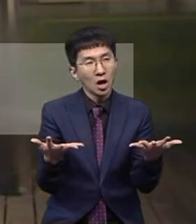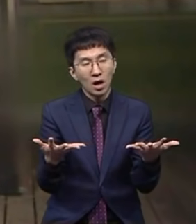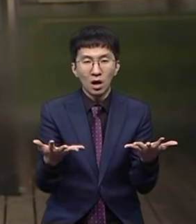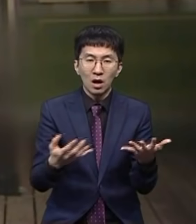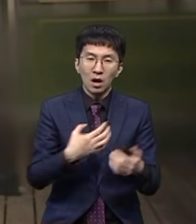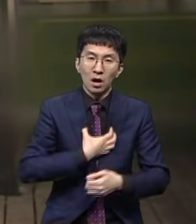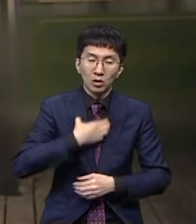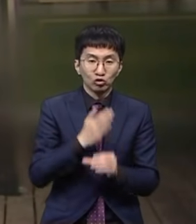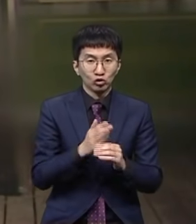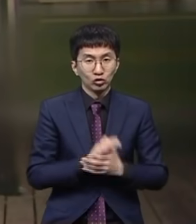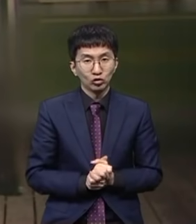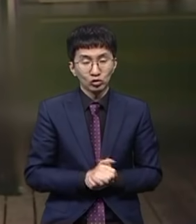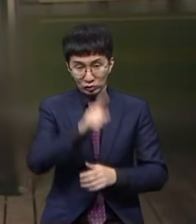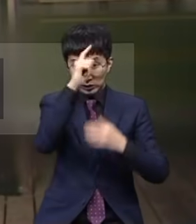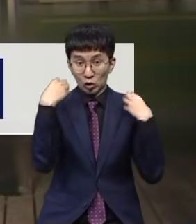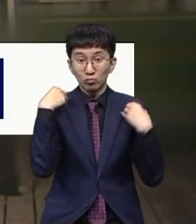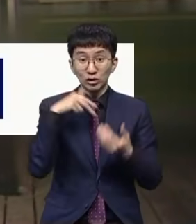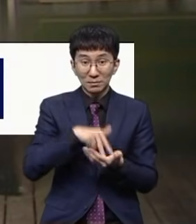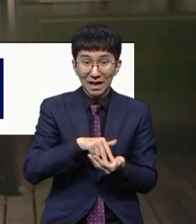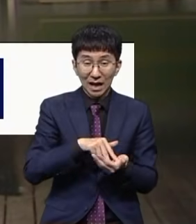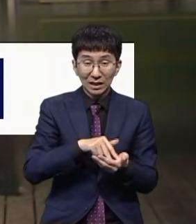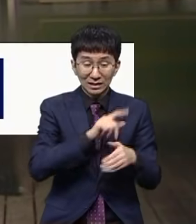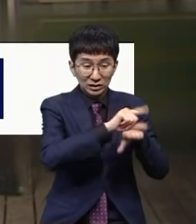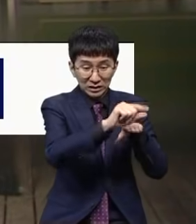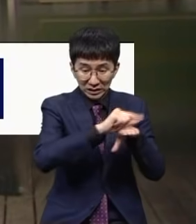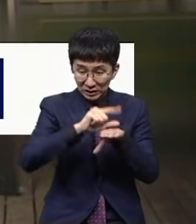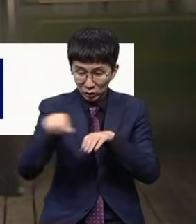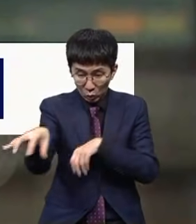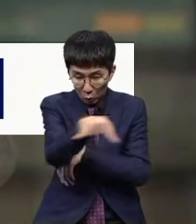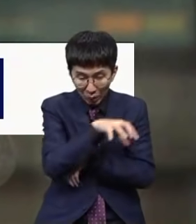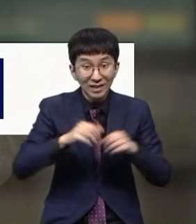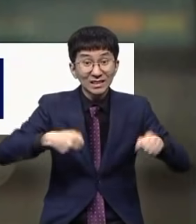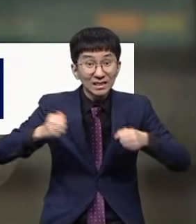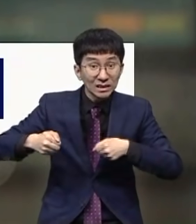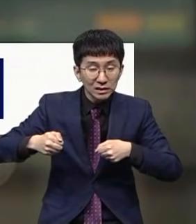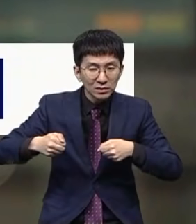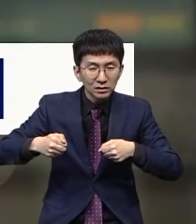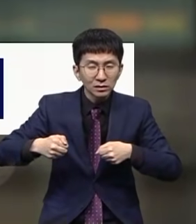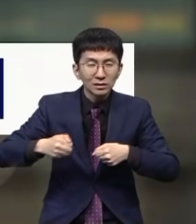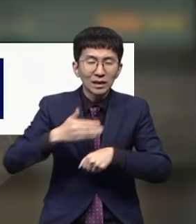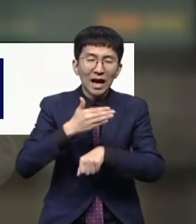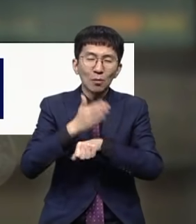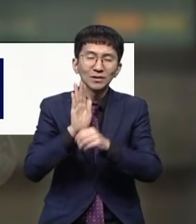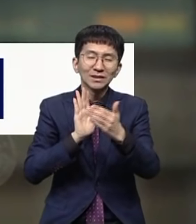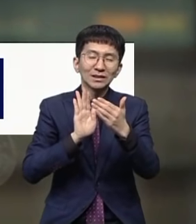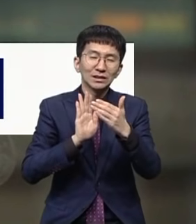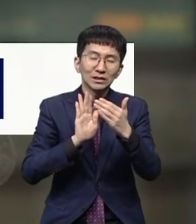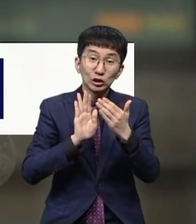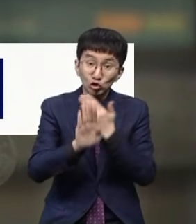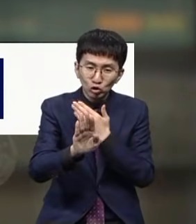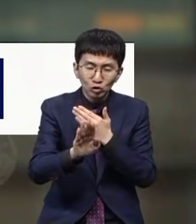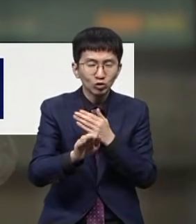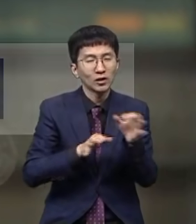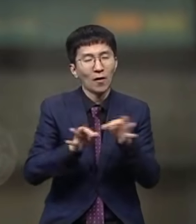못하겠어요. 방역당국은 비수도권 지역 스키장에 대해 밤 9시 이후 영업을 전면